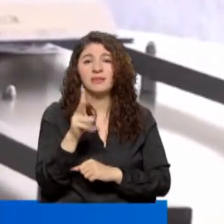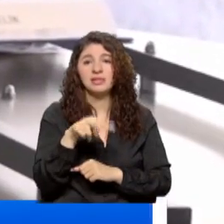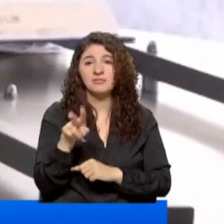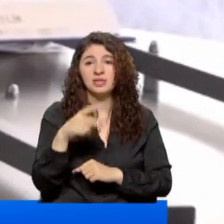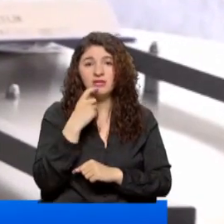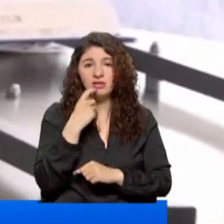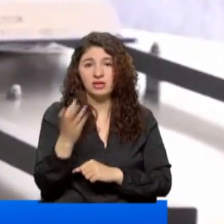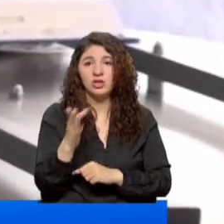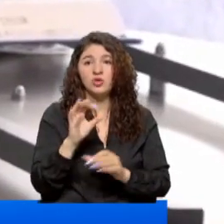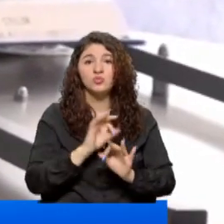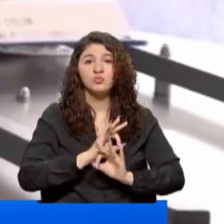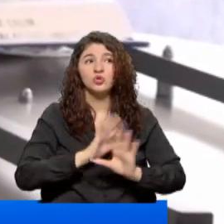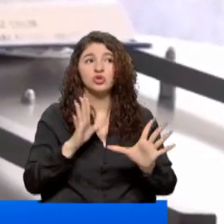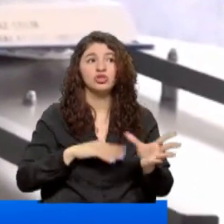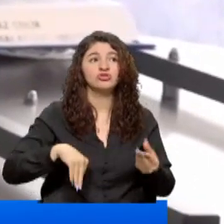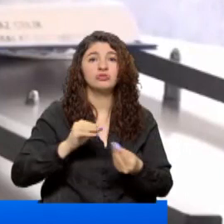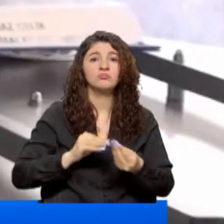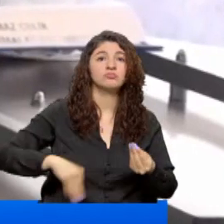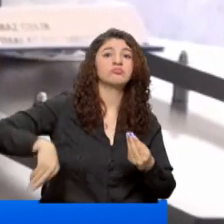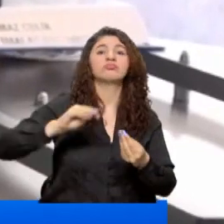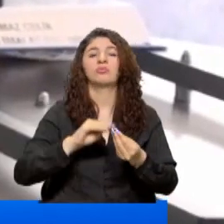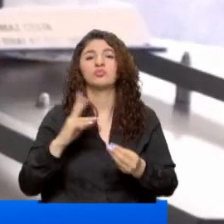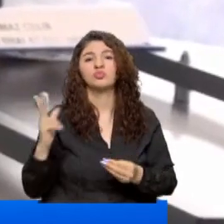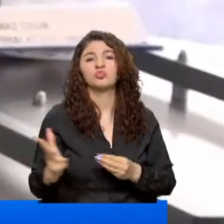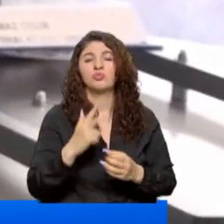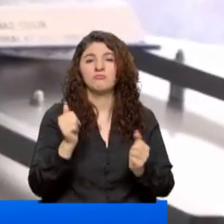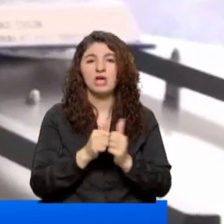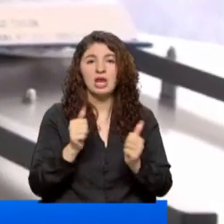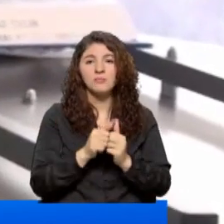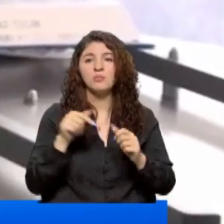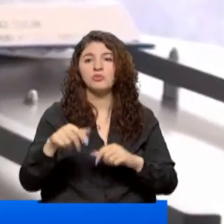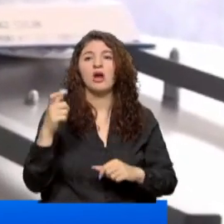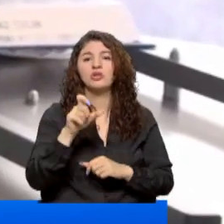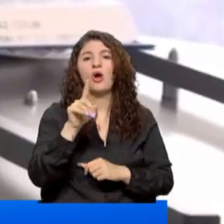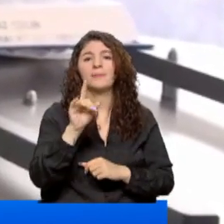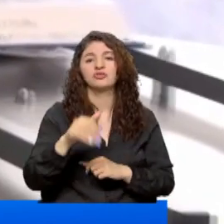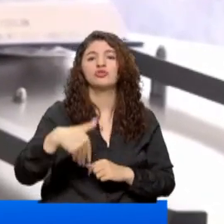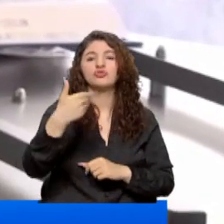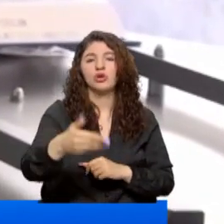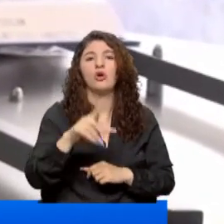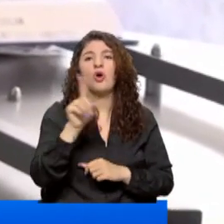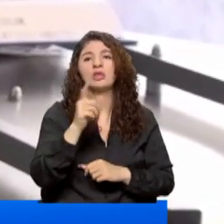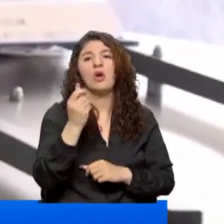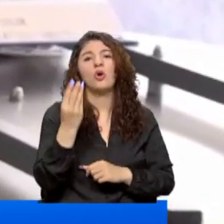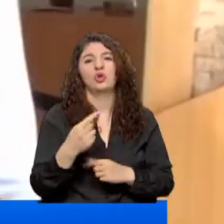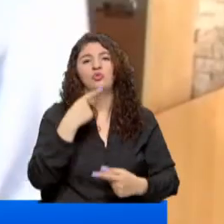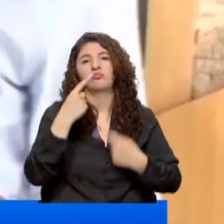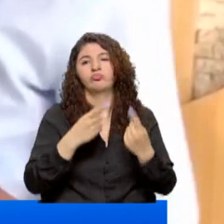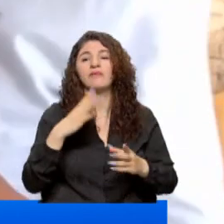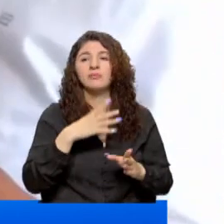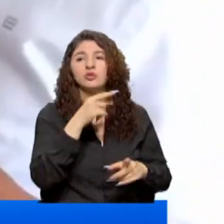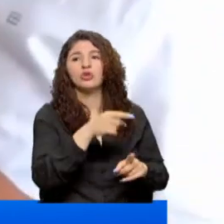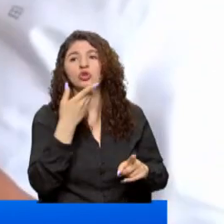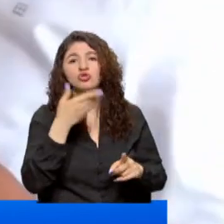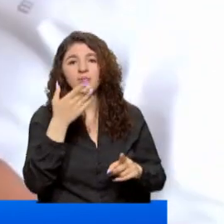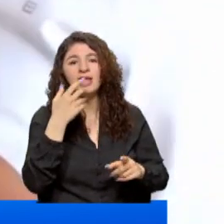2022 yılı müthiş zam üstüne zam la beraber bu ayın 15'inden sonra 10 TL olacağı söyleniyor